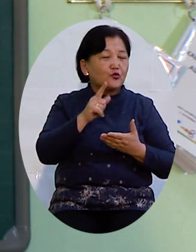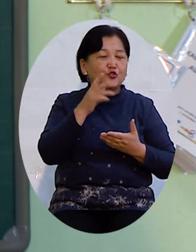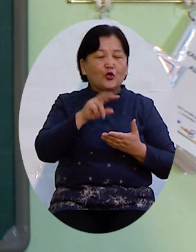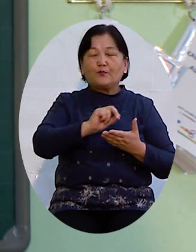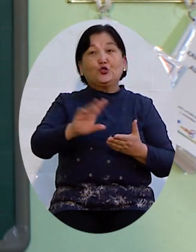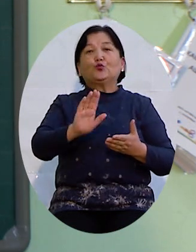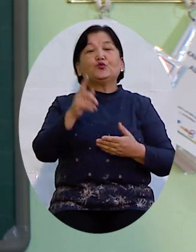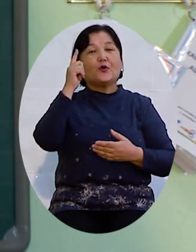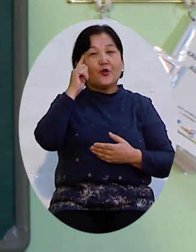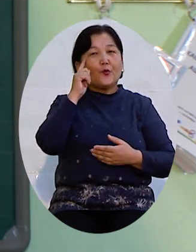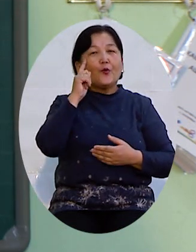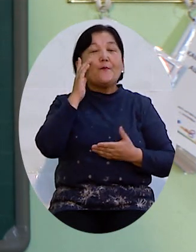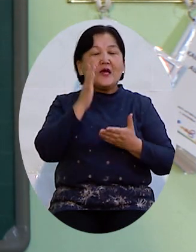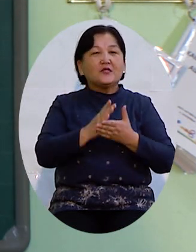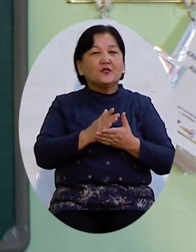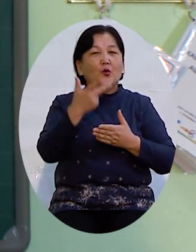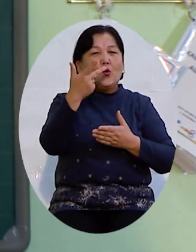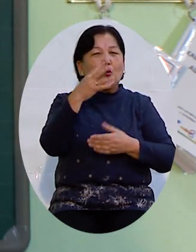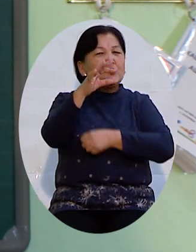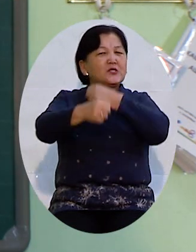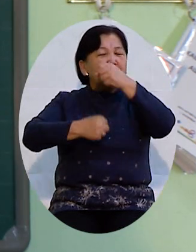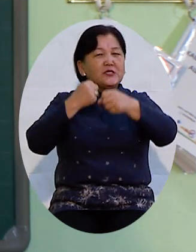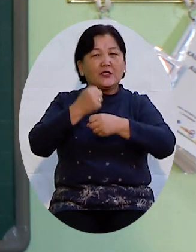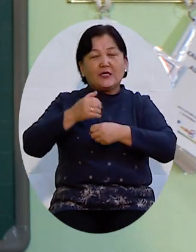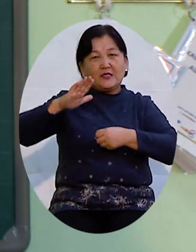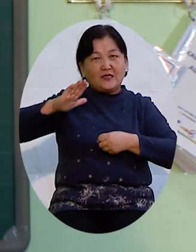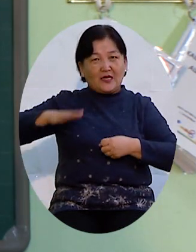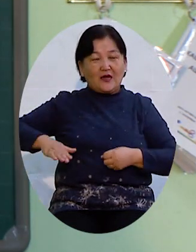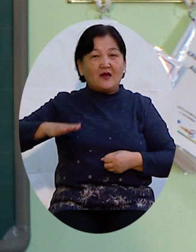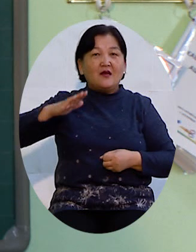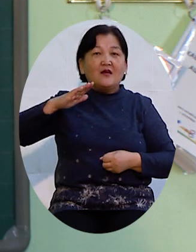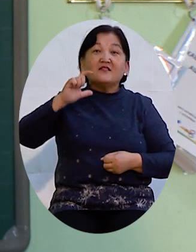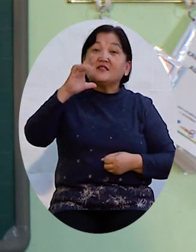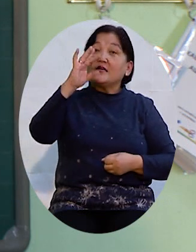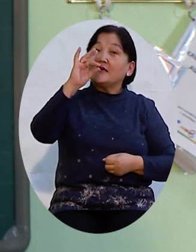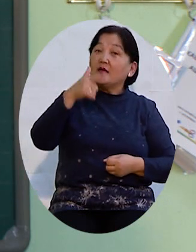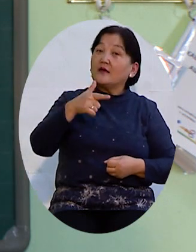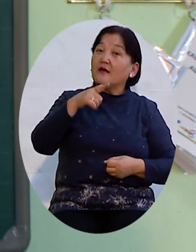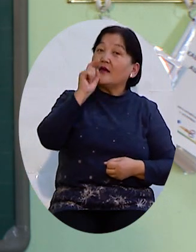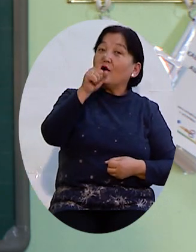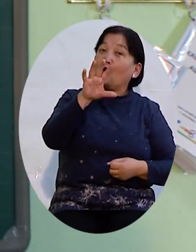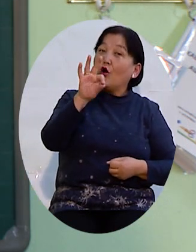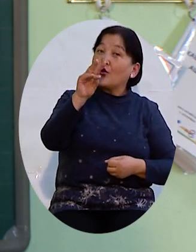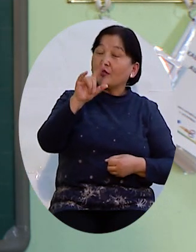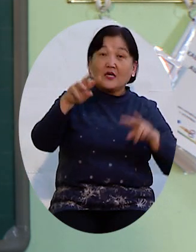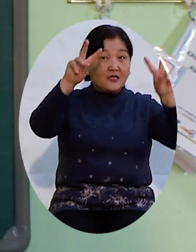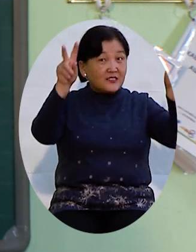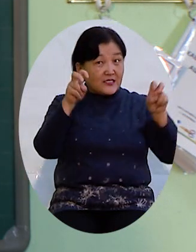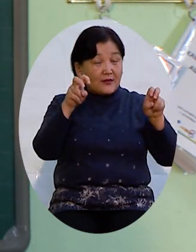ч гэж бодоагүй. Тэгэл өнгөрсөн. За тэгж байтал 30 жилийн дараа цэрэг их орны